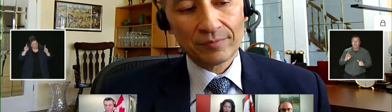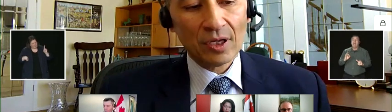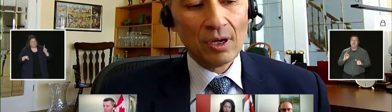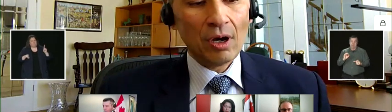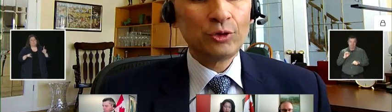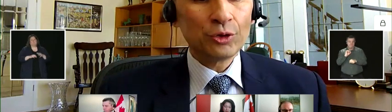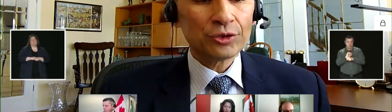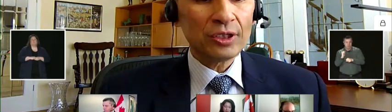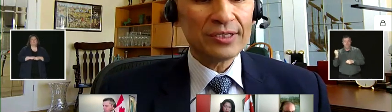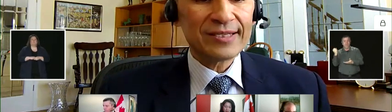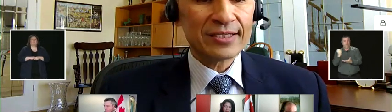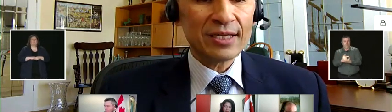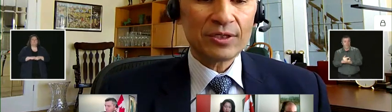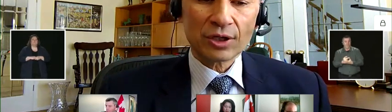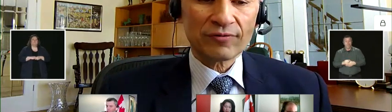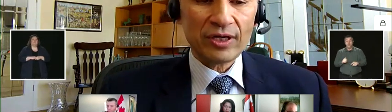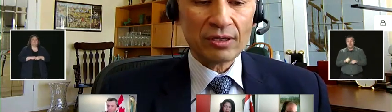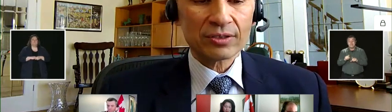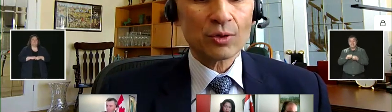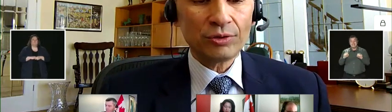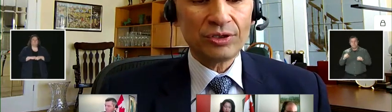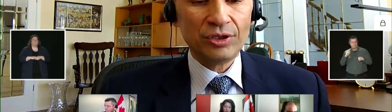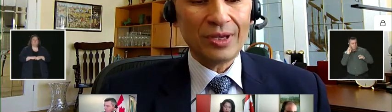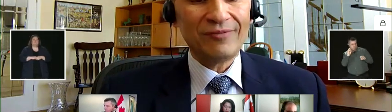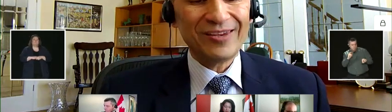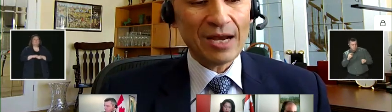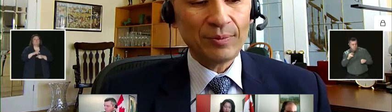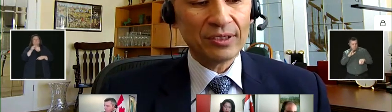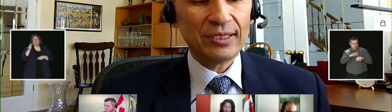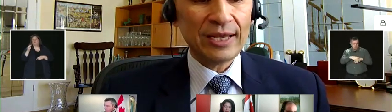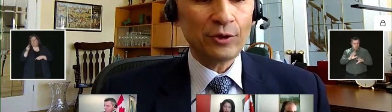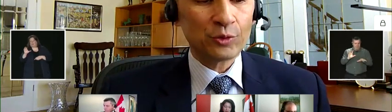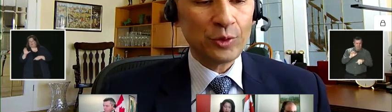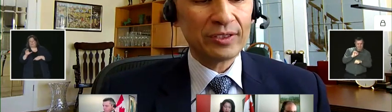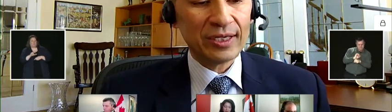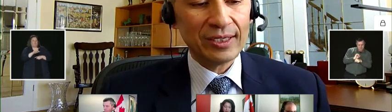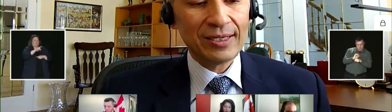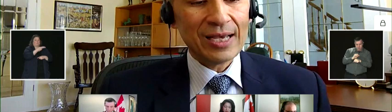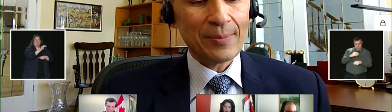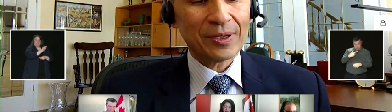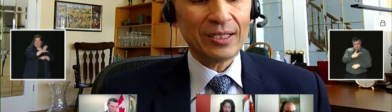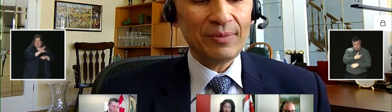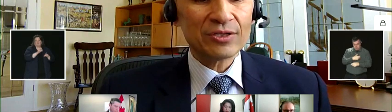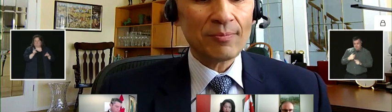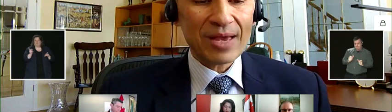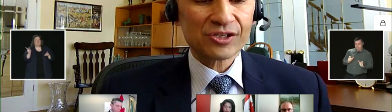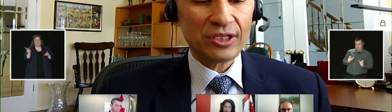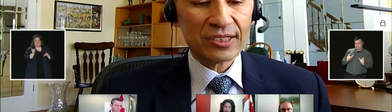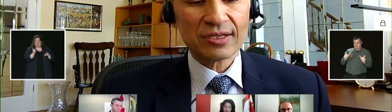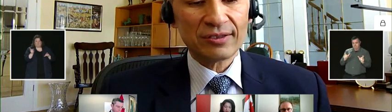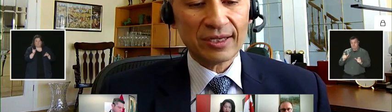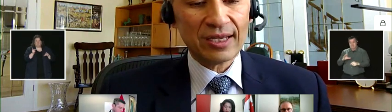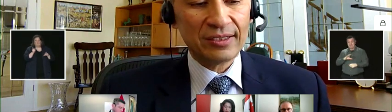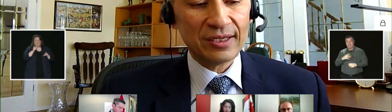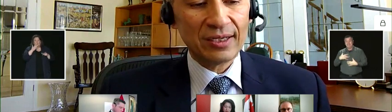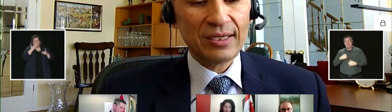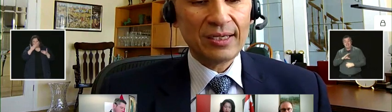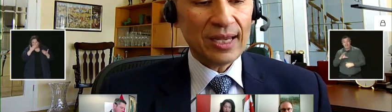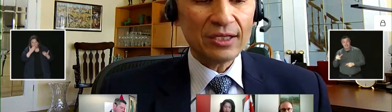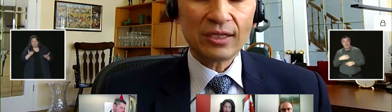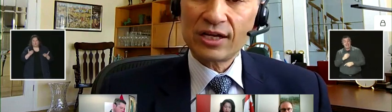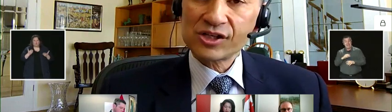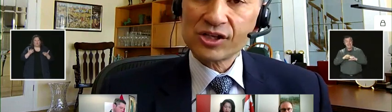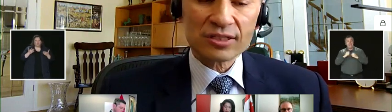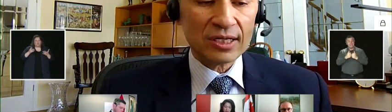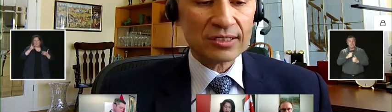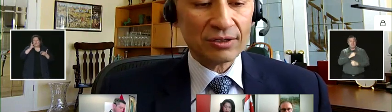qualité. En outre, le système de surveillance continue et fiable de l'innocuité après la mise en marché de Santé Canada